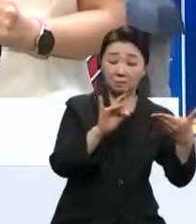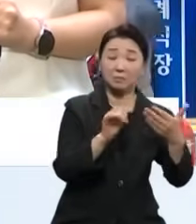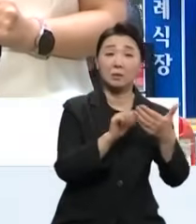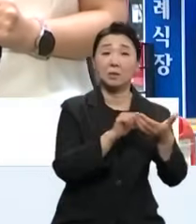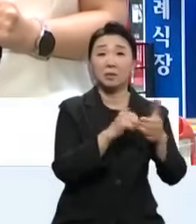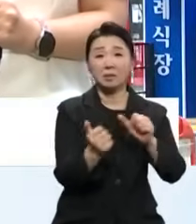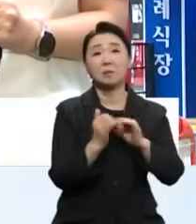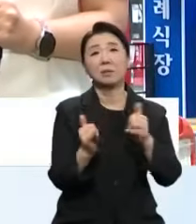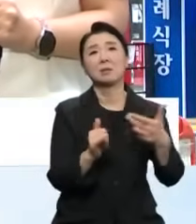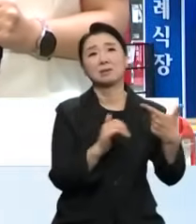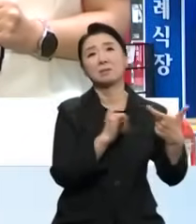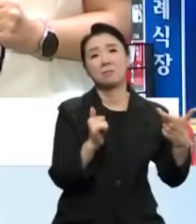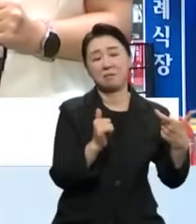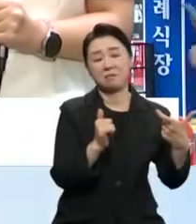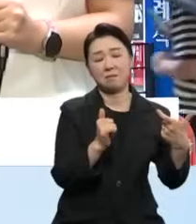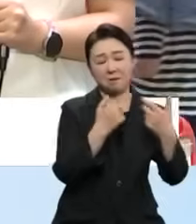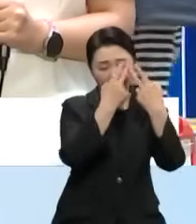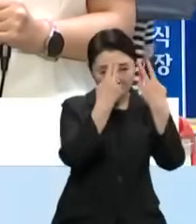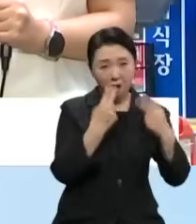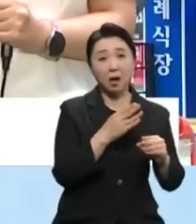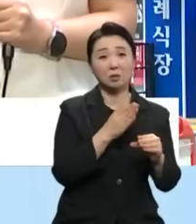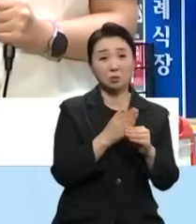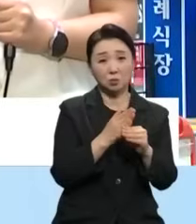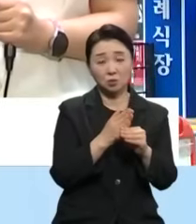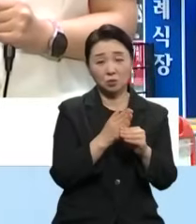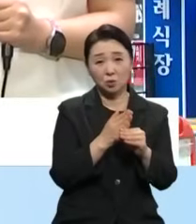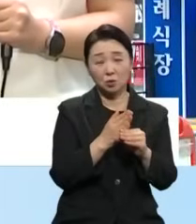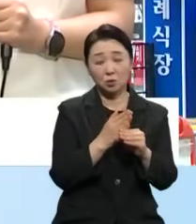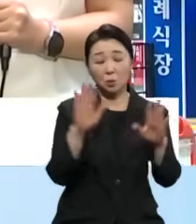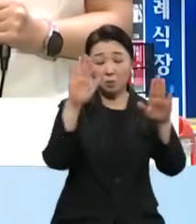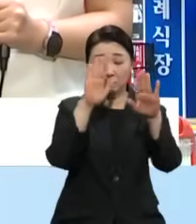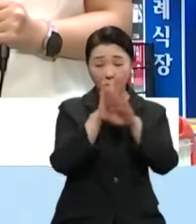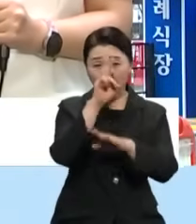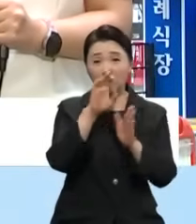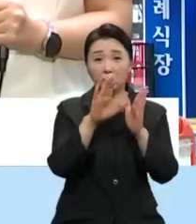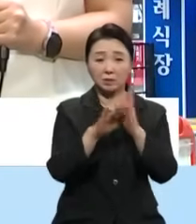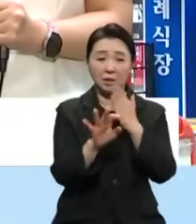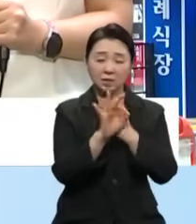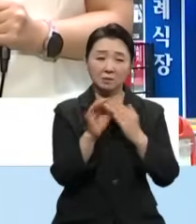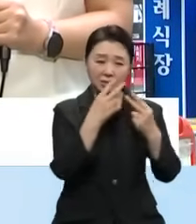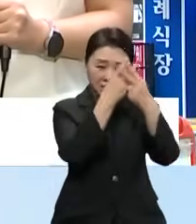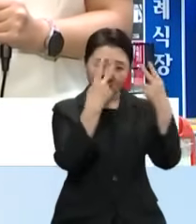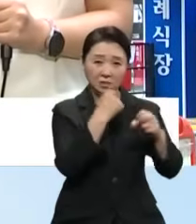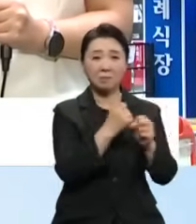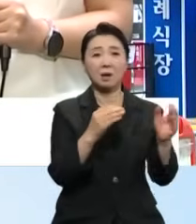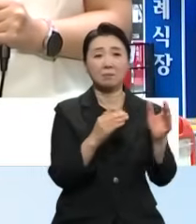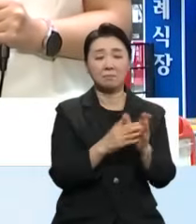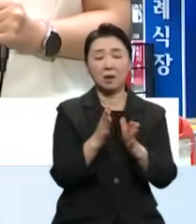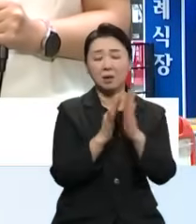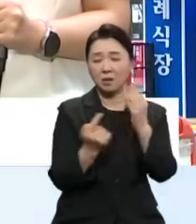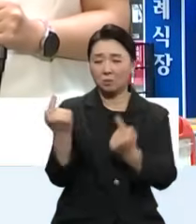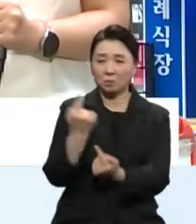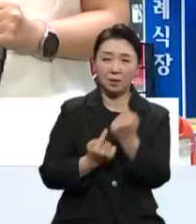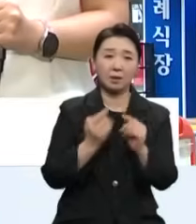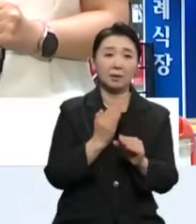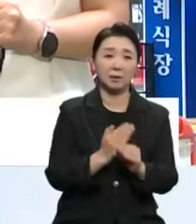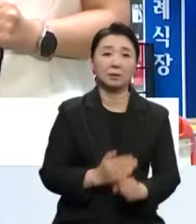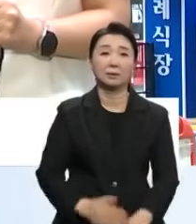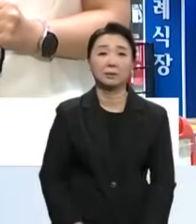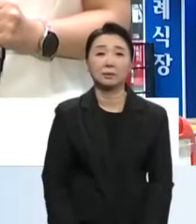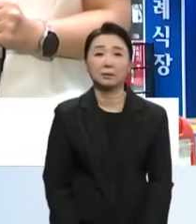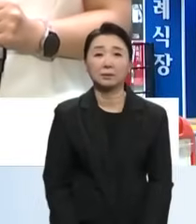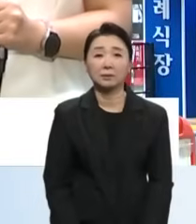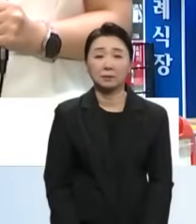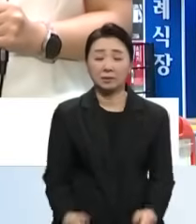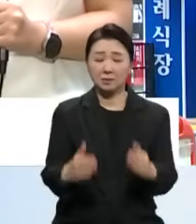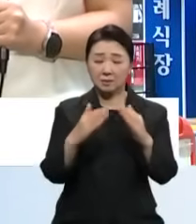6명이 안치돼 있습니다. 오늘 자정이 넘어 임시 여관실이 마련됐고 유족들이 하나 둘씩 장례식장을 찾았는데요.